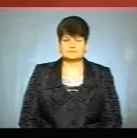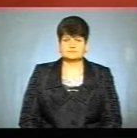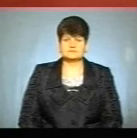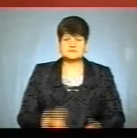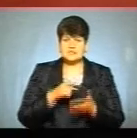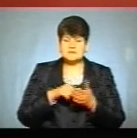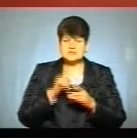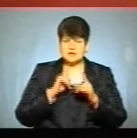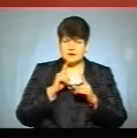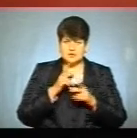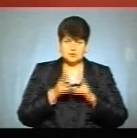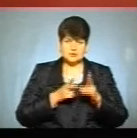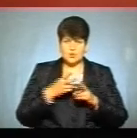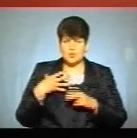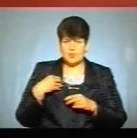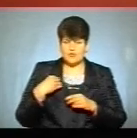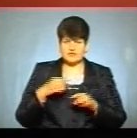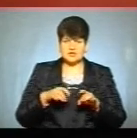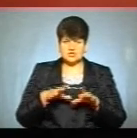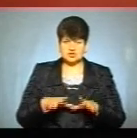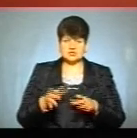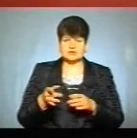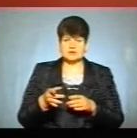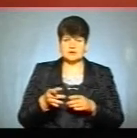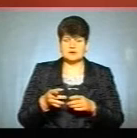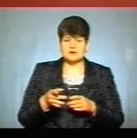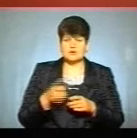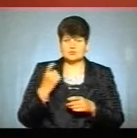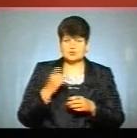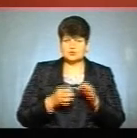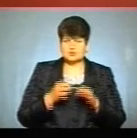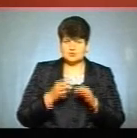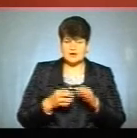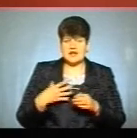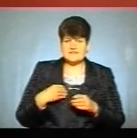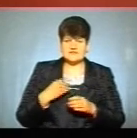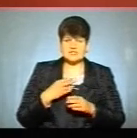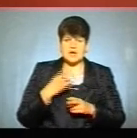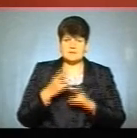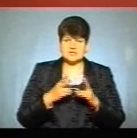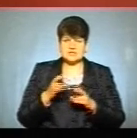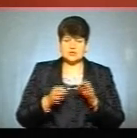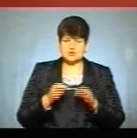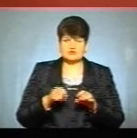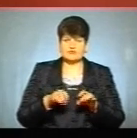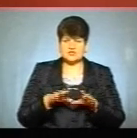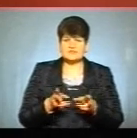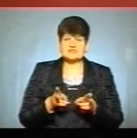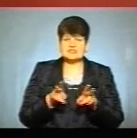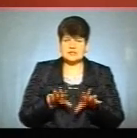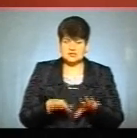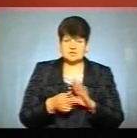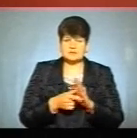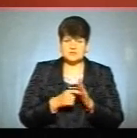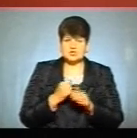Міська рада оскаржувала у Львові рішення Тернопільського господарського суду. Втім, Львівський апеляційний суд вирішив залишити